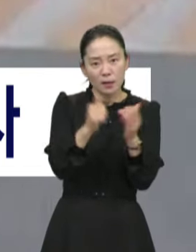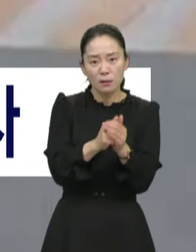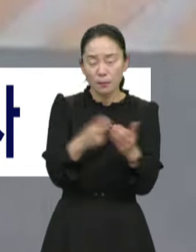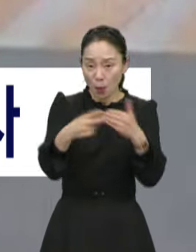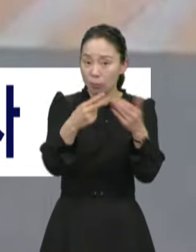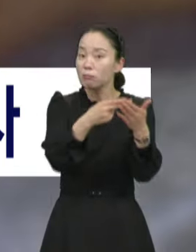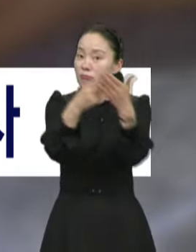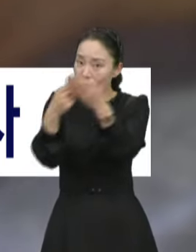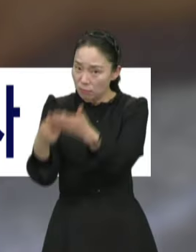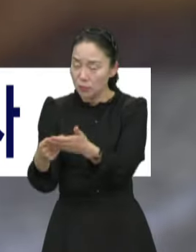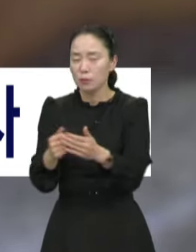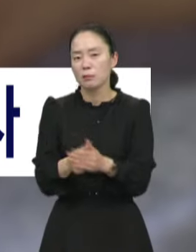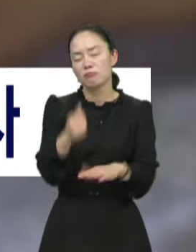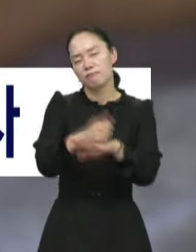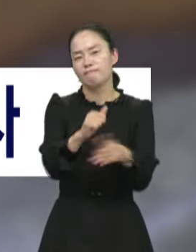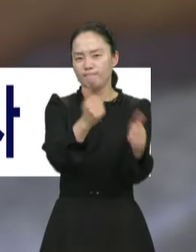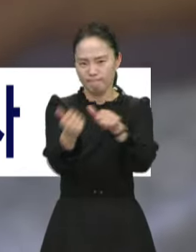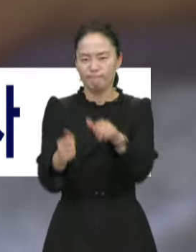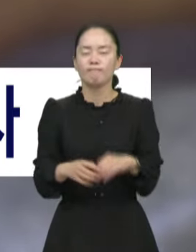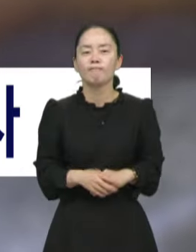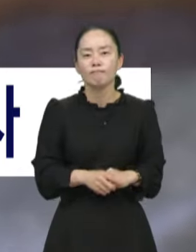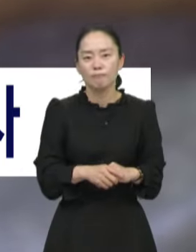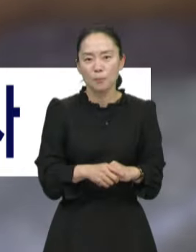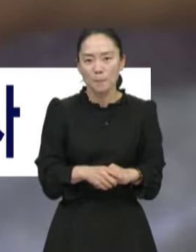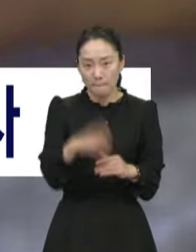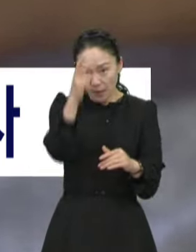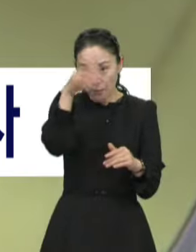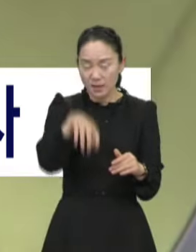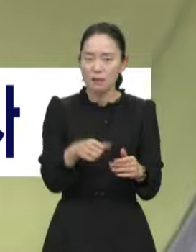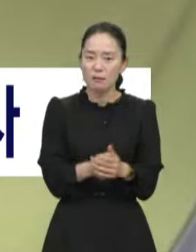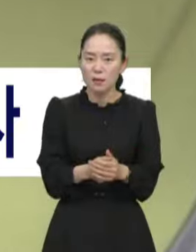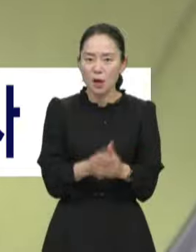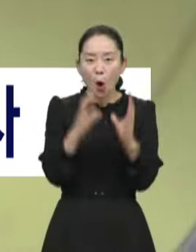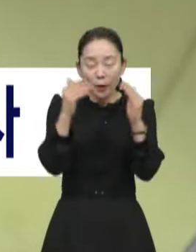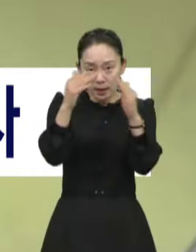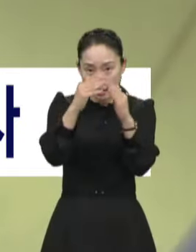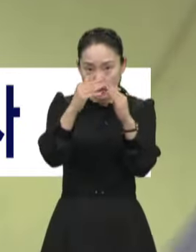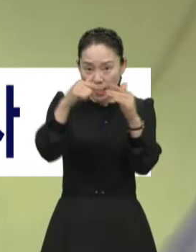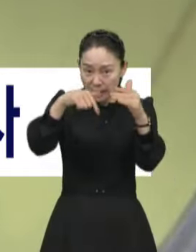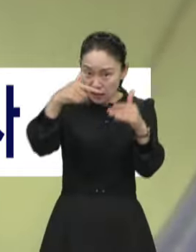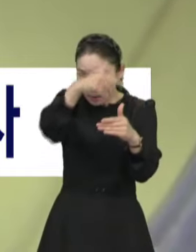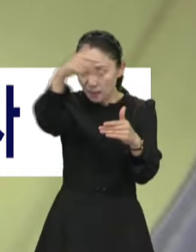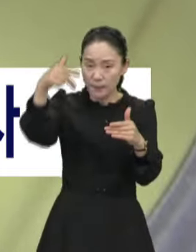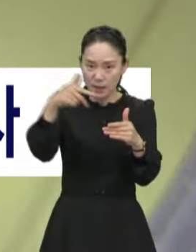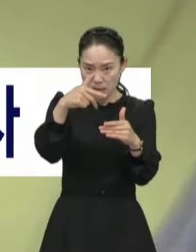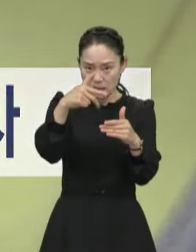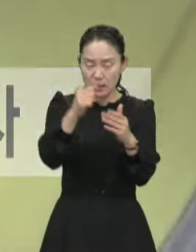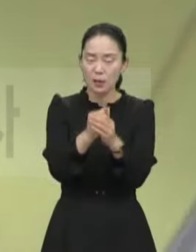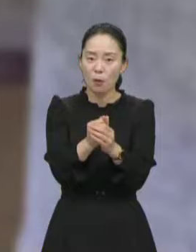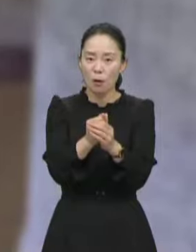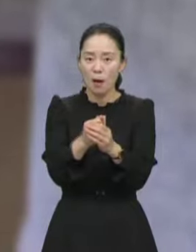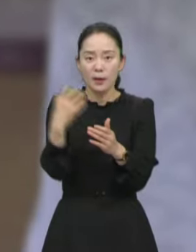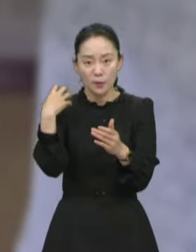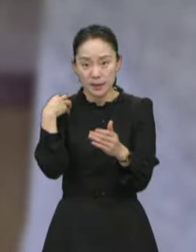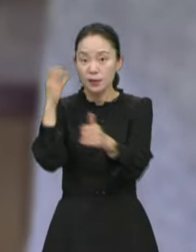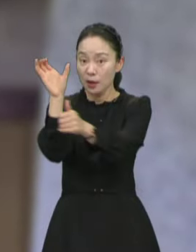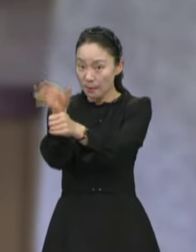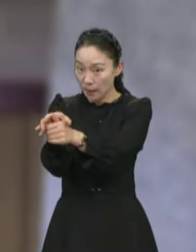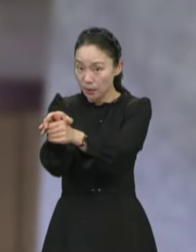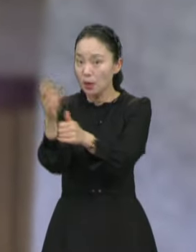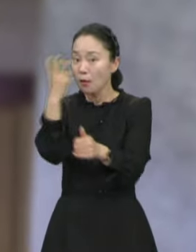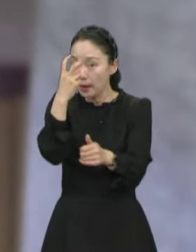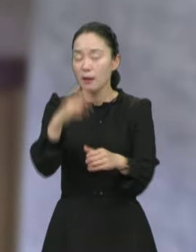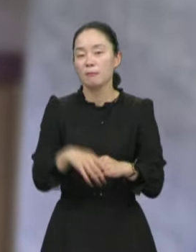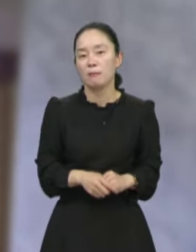병원 으로 이송됐지만 결국 숨졌습니다 경찰은 어린이집 내부 CCTV 등을 충남 경찰청 등에 감정